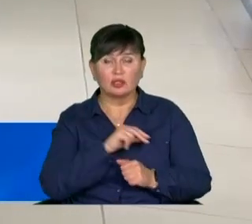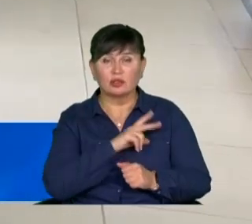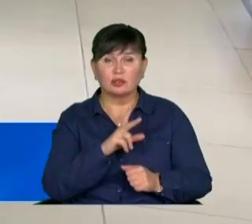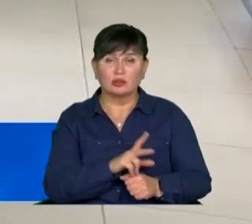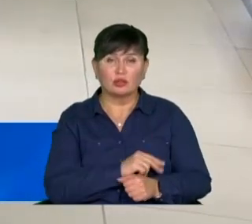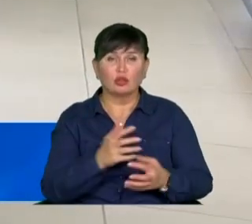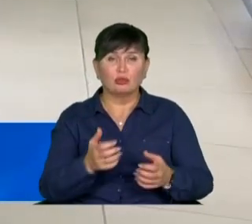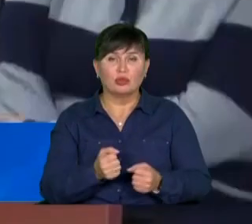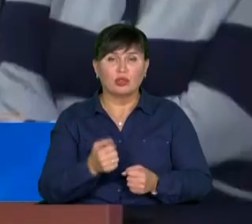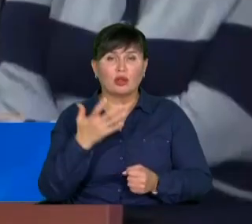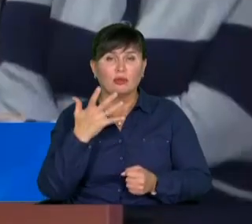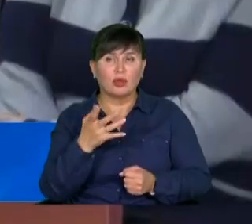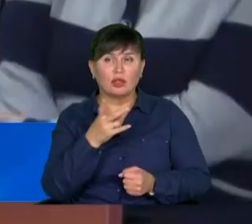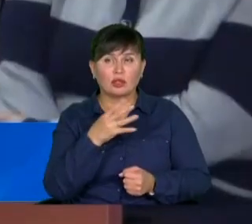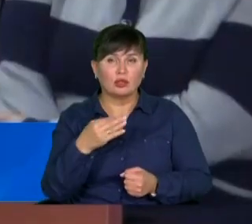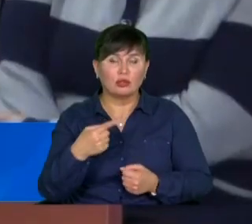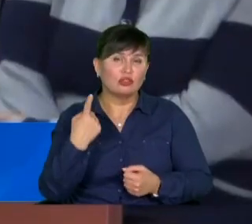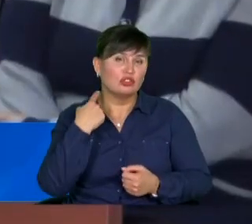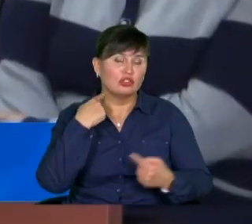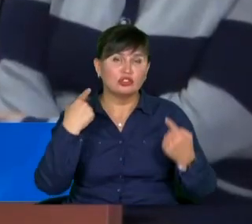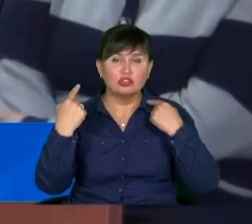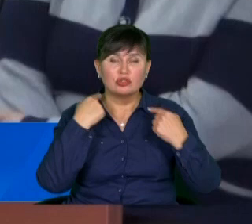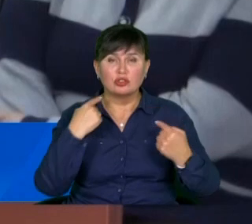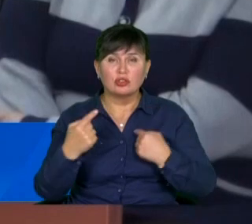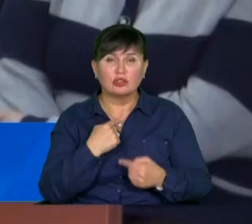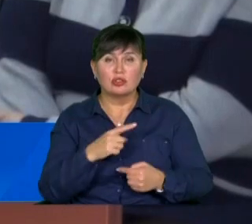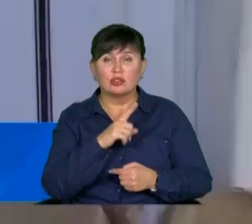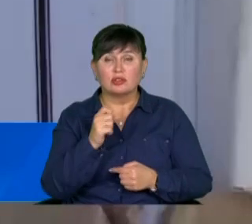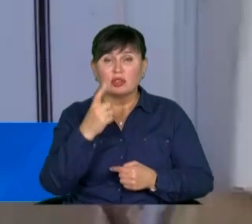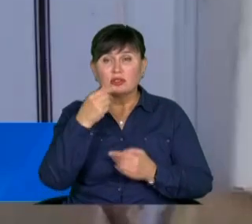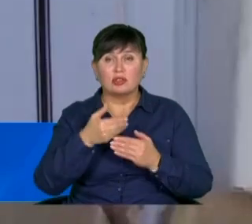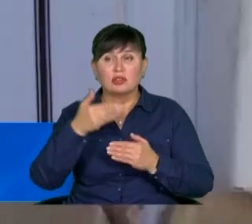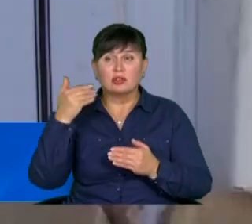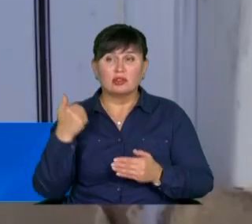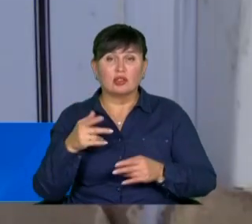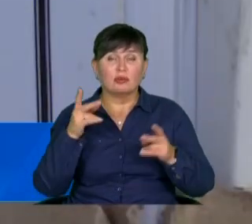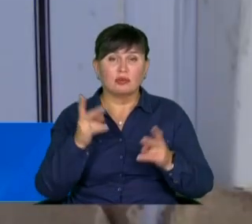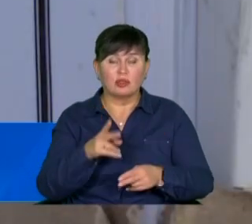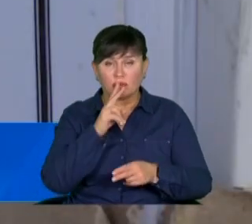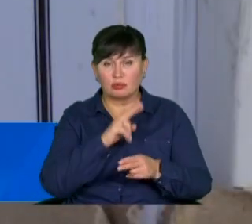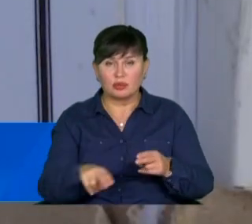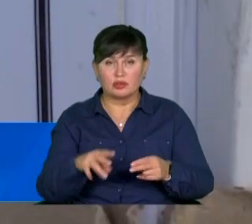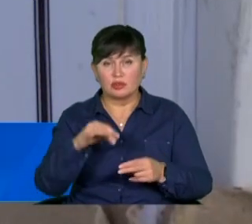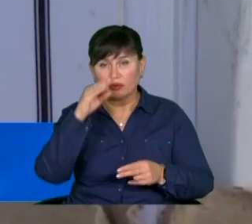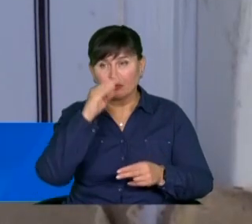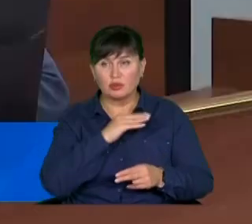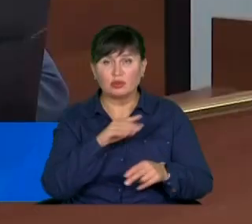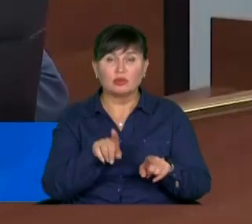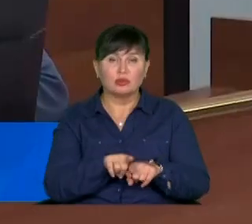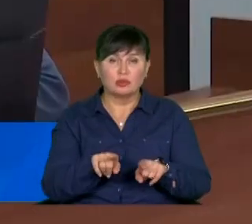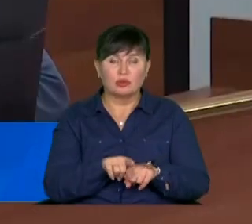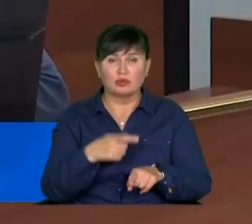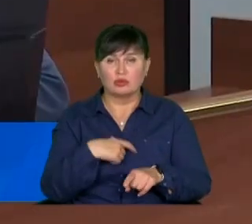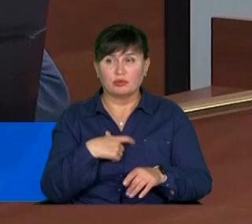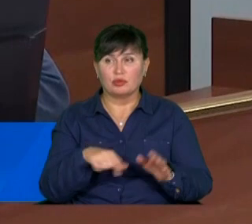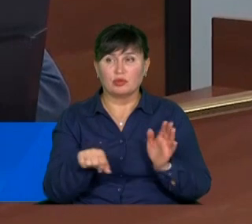тогда получила 5 ножевых ранений в шею. Как выяснилось, буквально за день до трагедии пострадавшая потеряла и отца. Он тоже свел счеты с